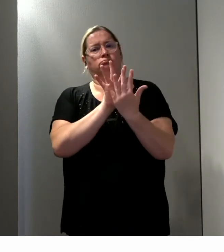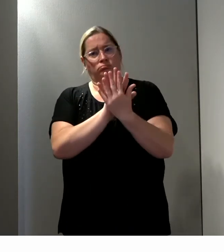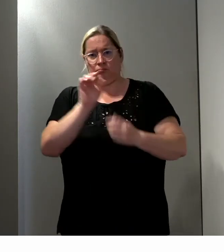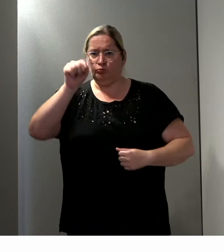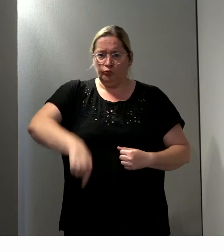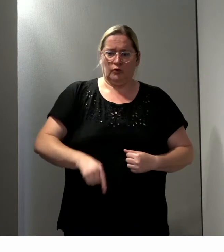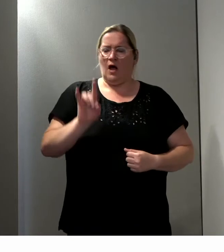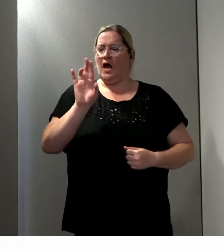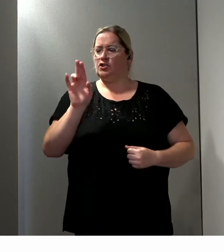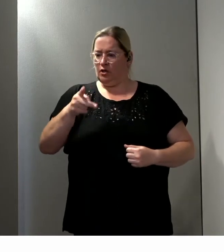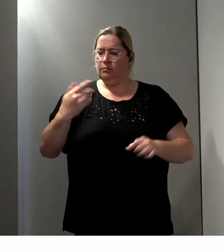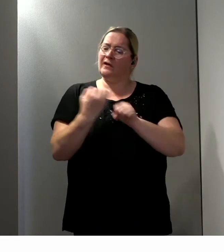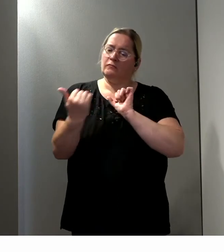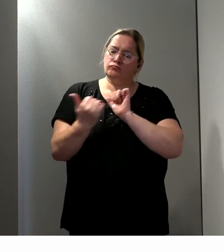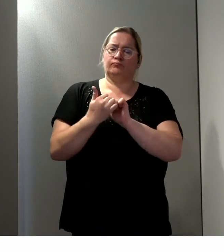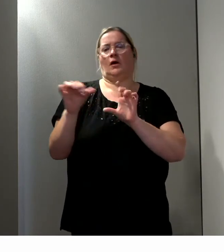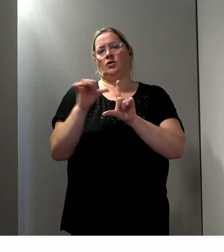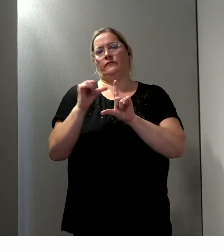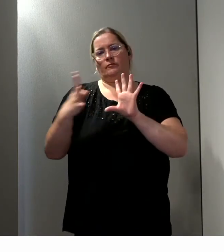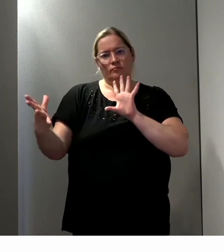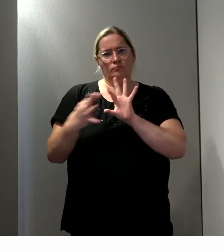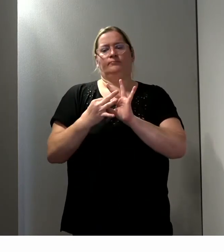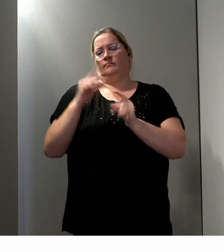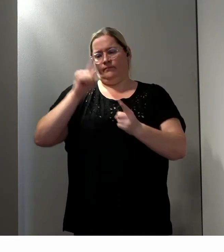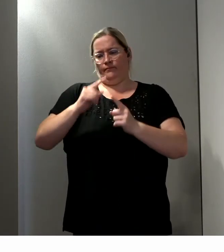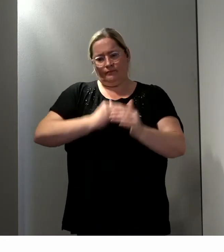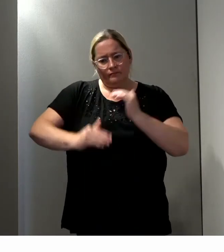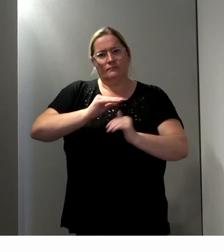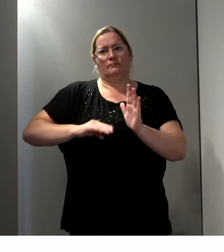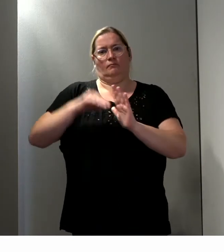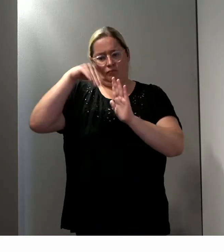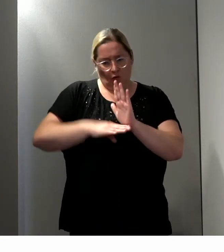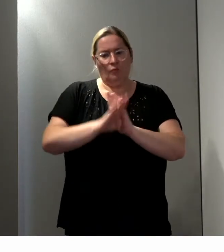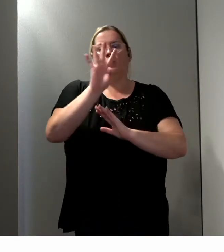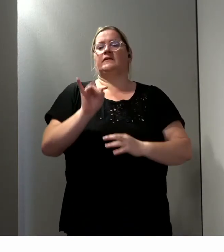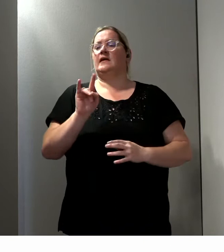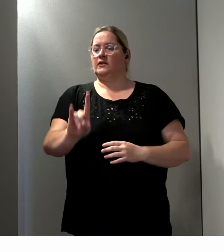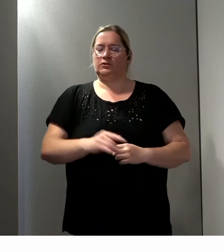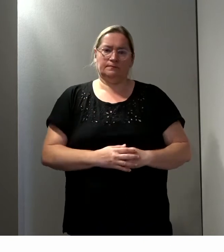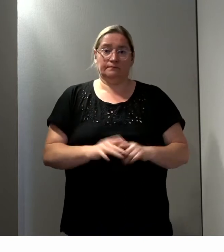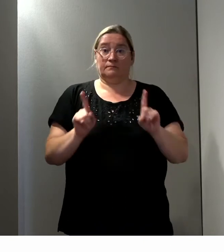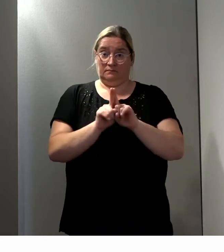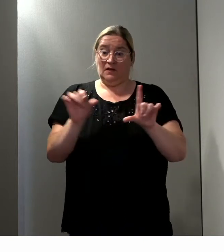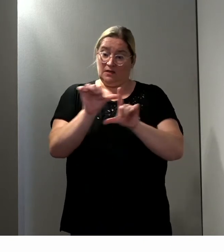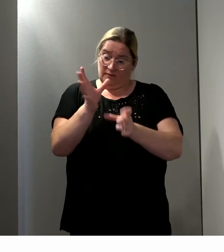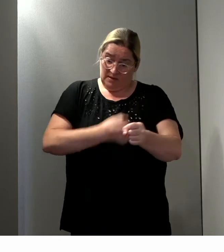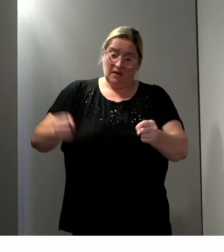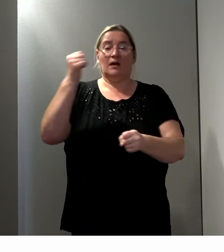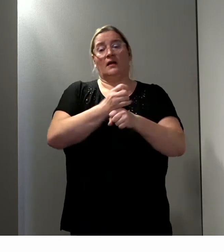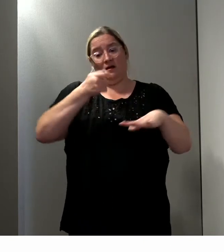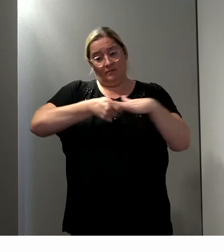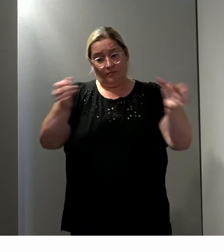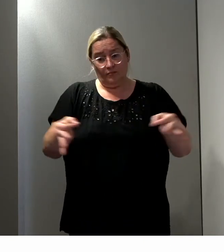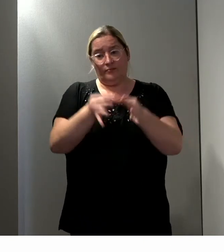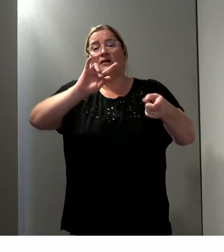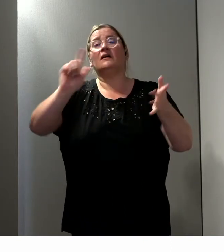avec HUP, la GFIP, sur ce programme Rebond TIH. Alors la GFIP, elle a aussi mis en place une aide exceptionnelle au moment